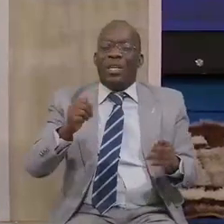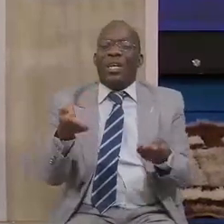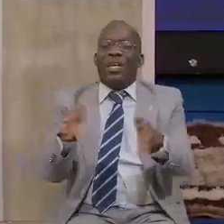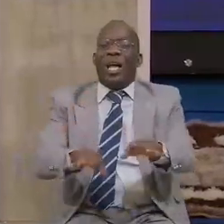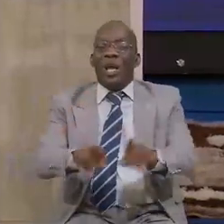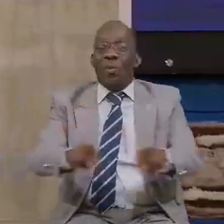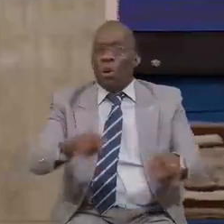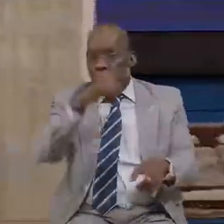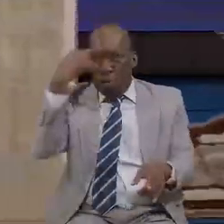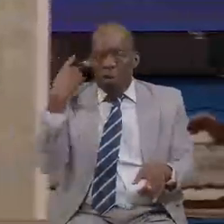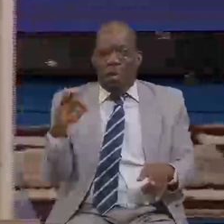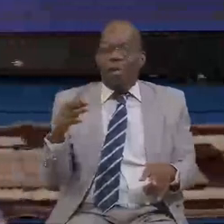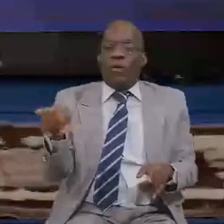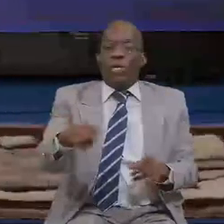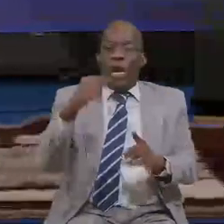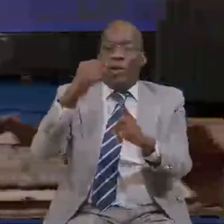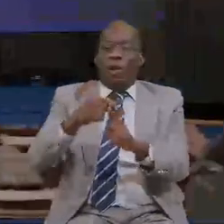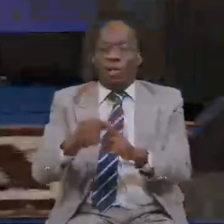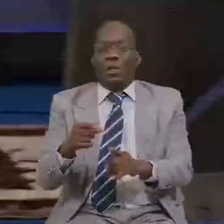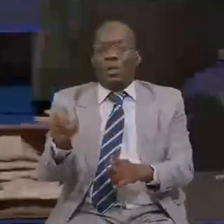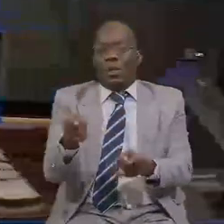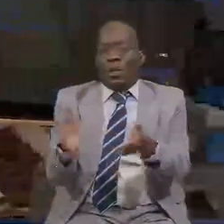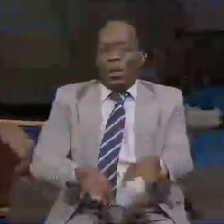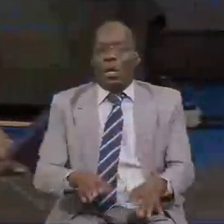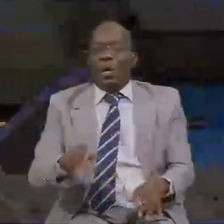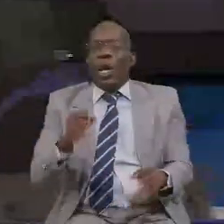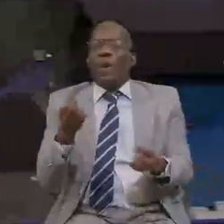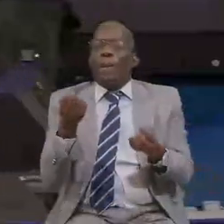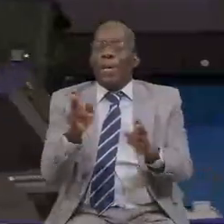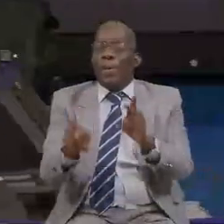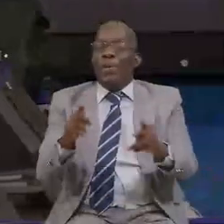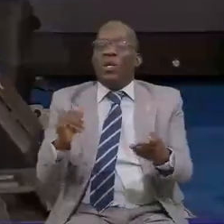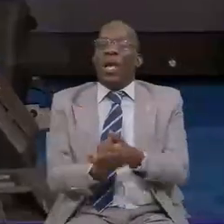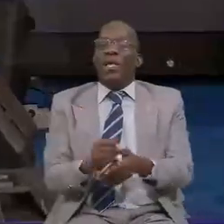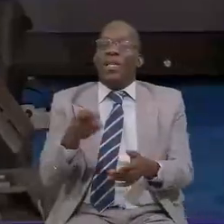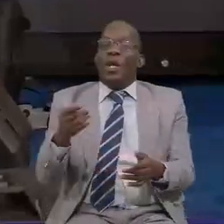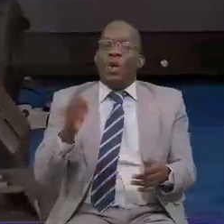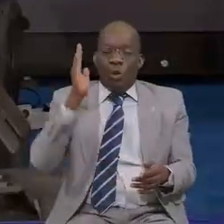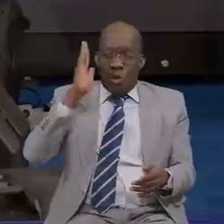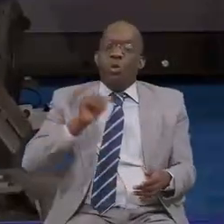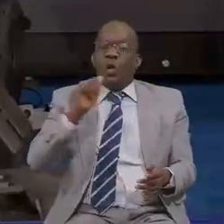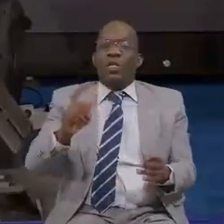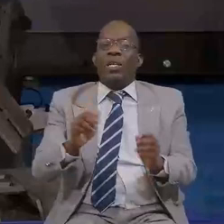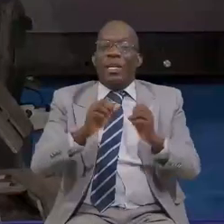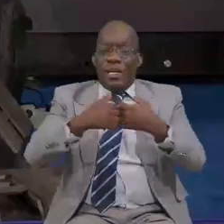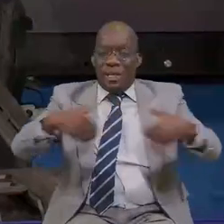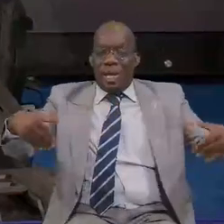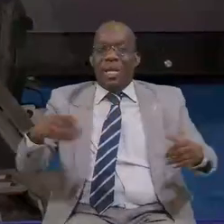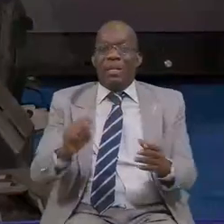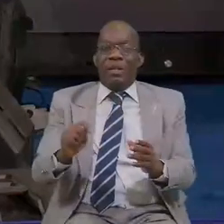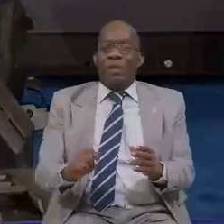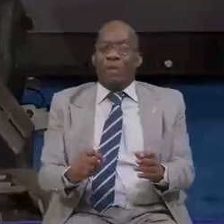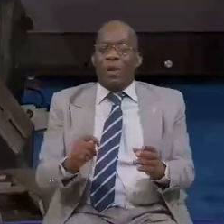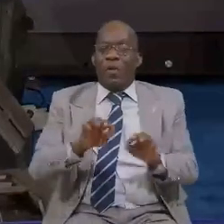langue. Il y a des gens qui n'auraient pas dispersé leur foyer à cause de leur langue. Il y